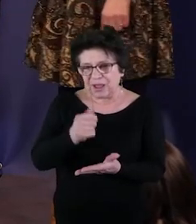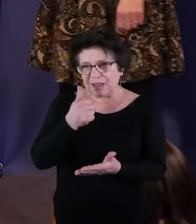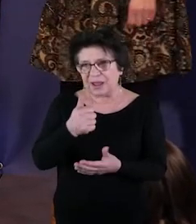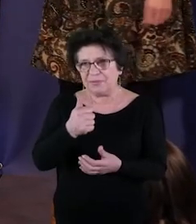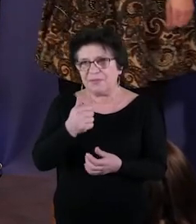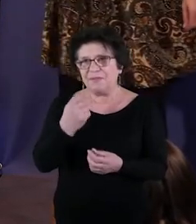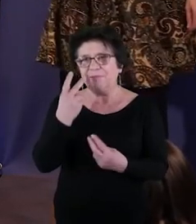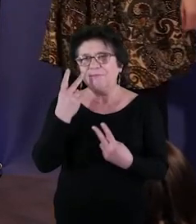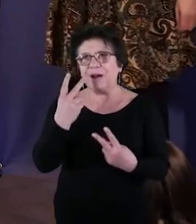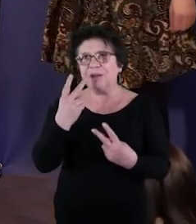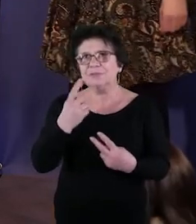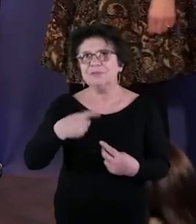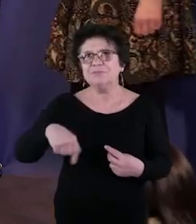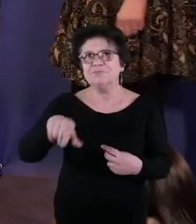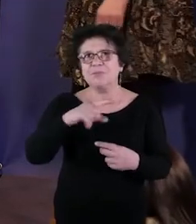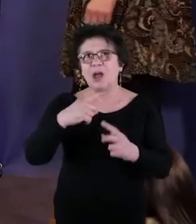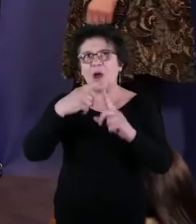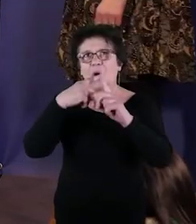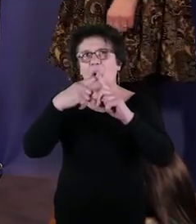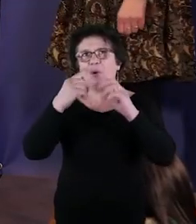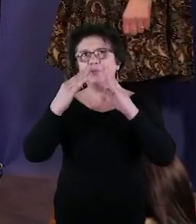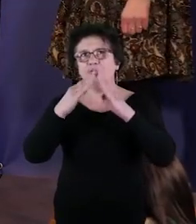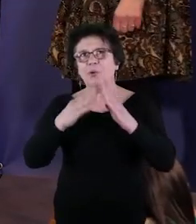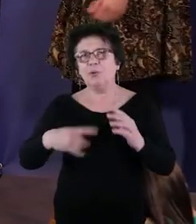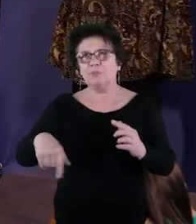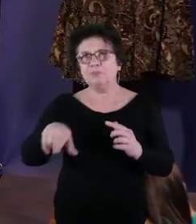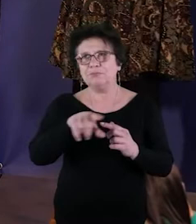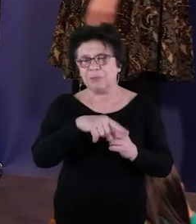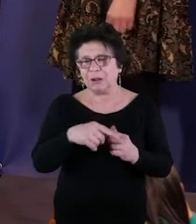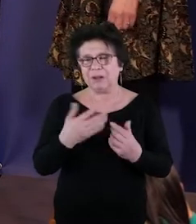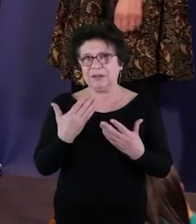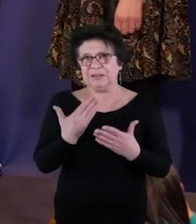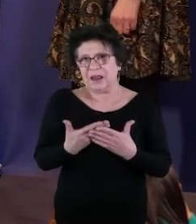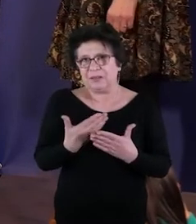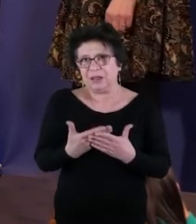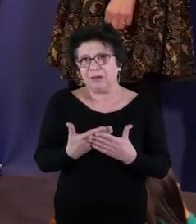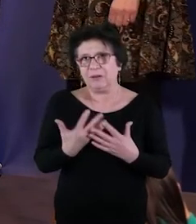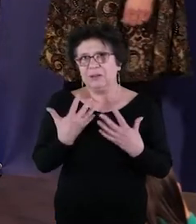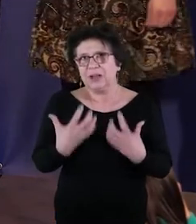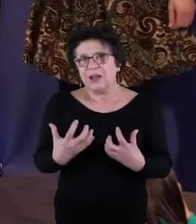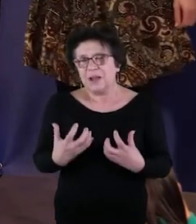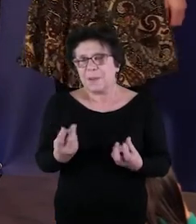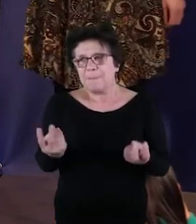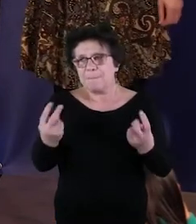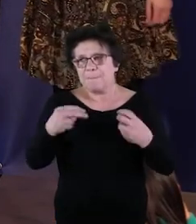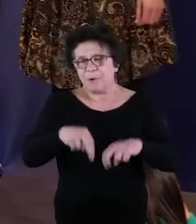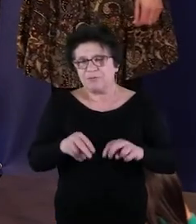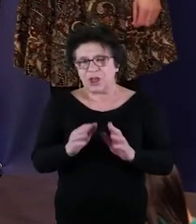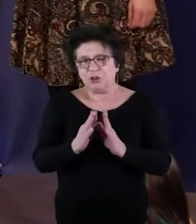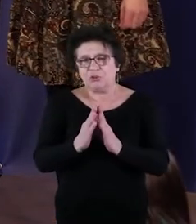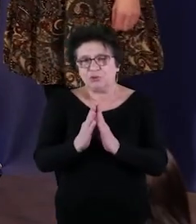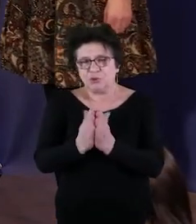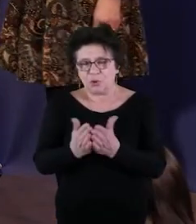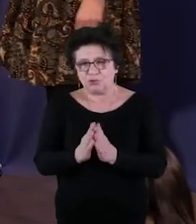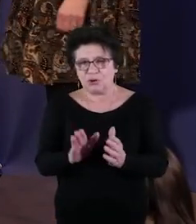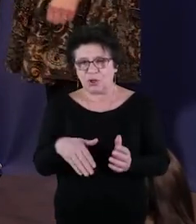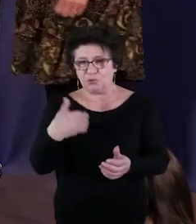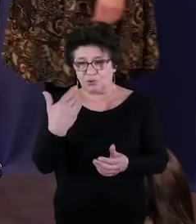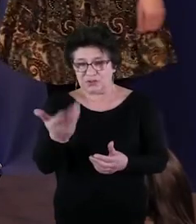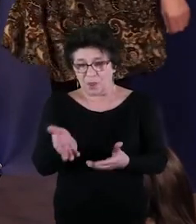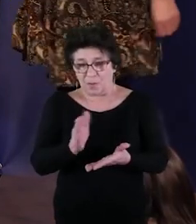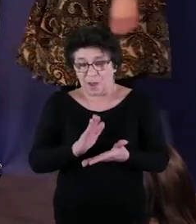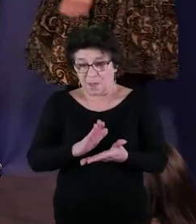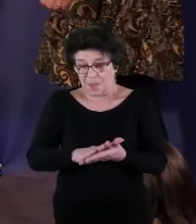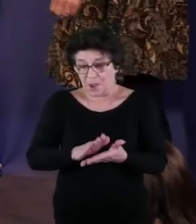i to było inspiracją do powstania książki za którą otrzymała Nagrodę kolosy nagrodę przyznawaną